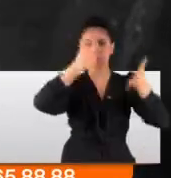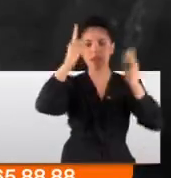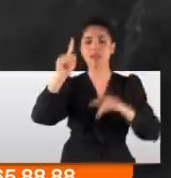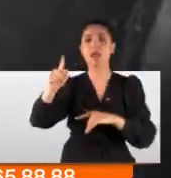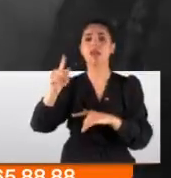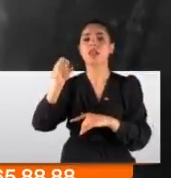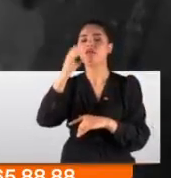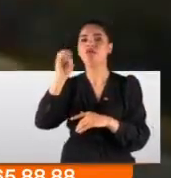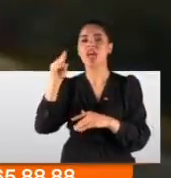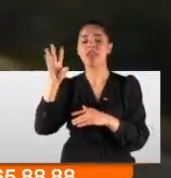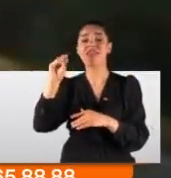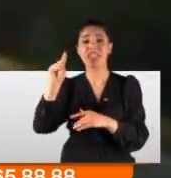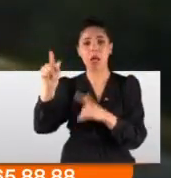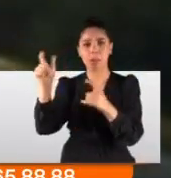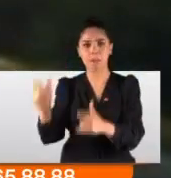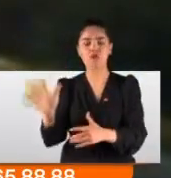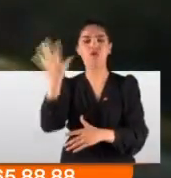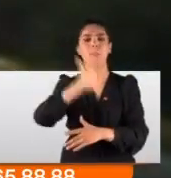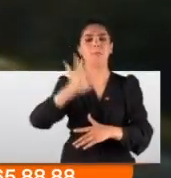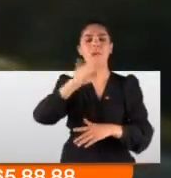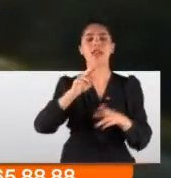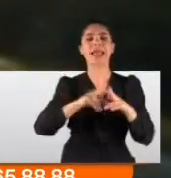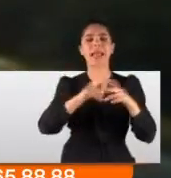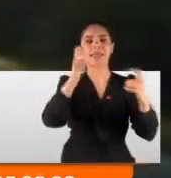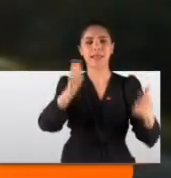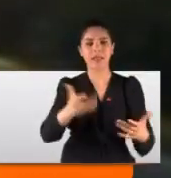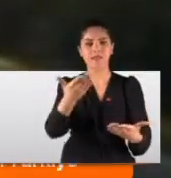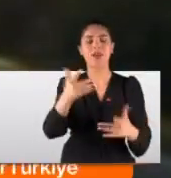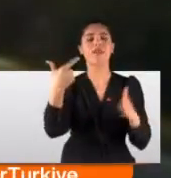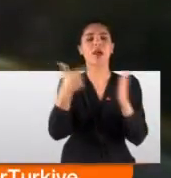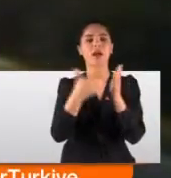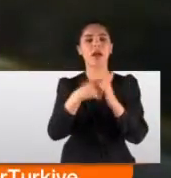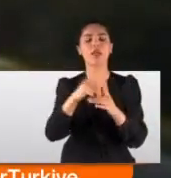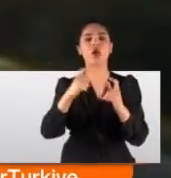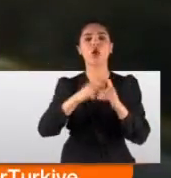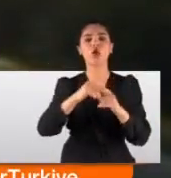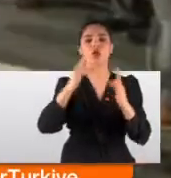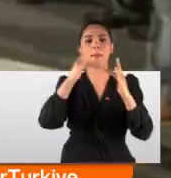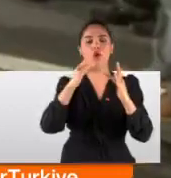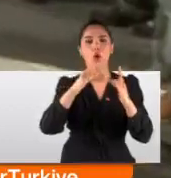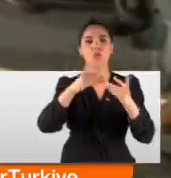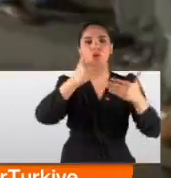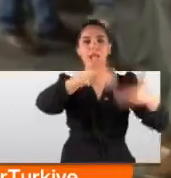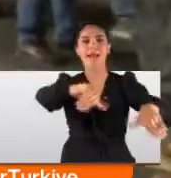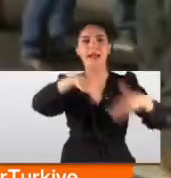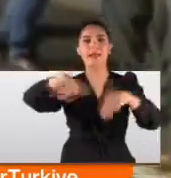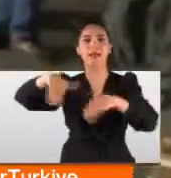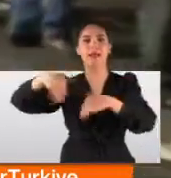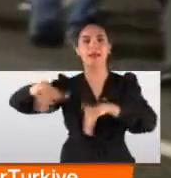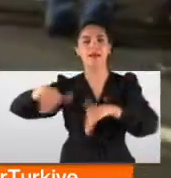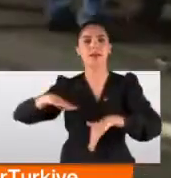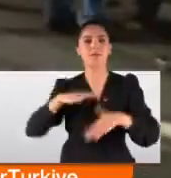Karargahı, Sabiha Gökçen Havalimanı, Maltepe Kenan Evren Kışlası ve Kadıköy Göztepe Köprüsü'nü de tuttu. Bakın,